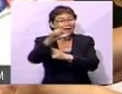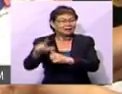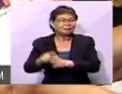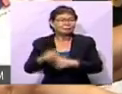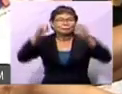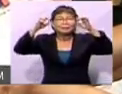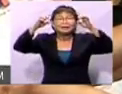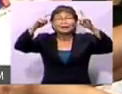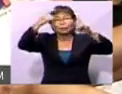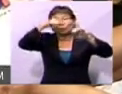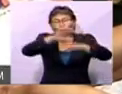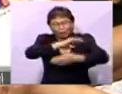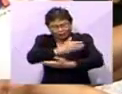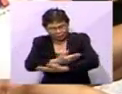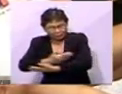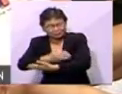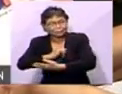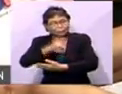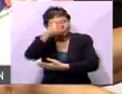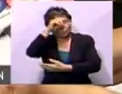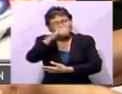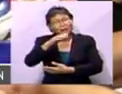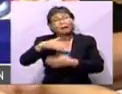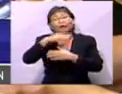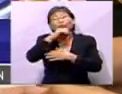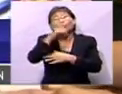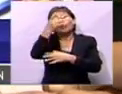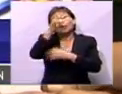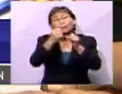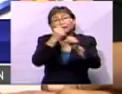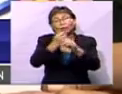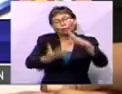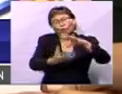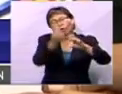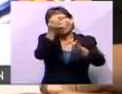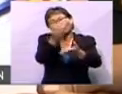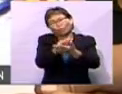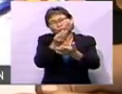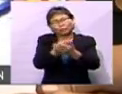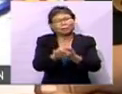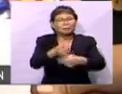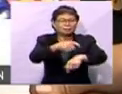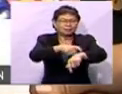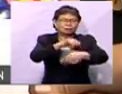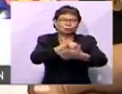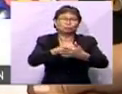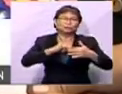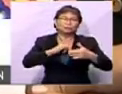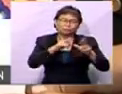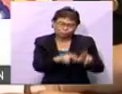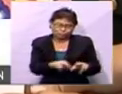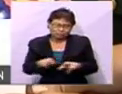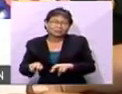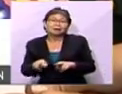saya, sebab setahu saya umur 18 tahun nanti kita boleh keluarkan, right? So, dalam masa itu saya boleh